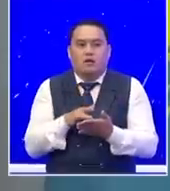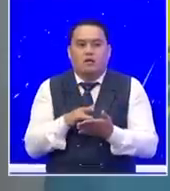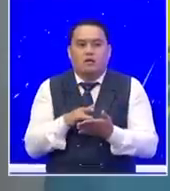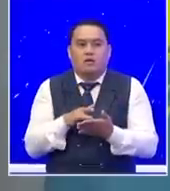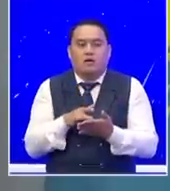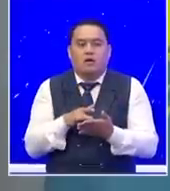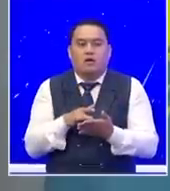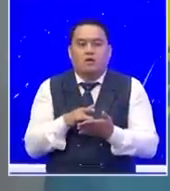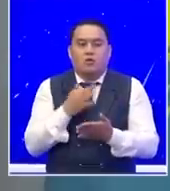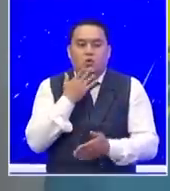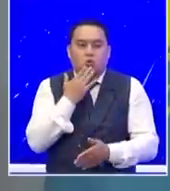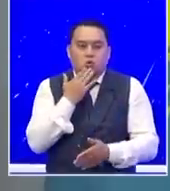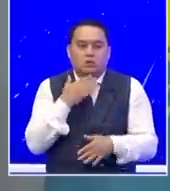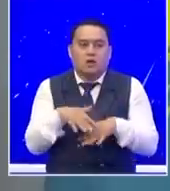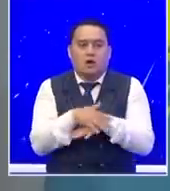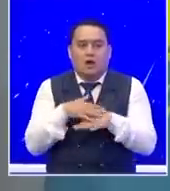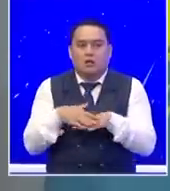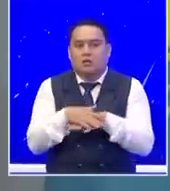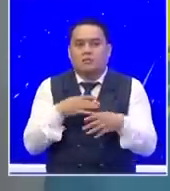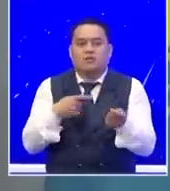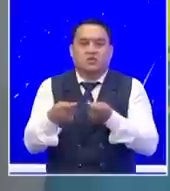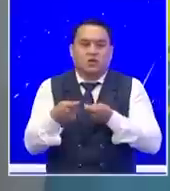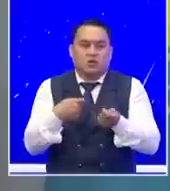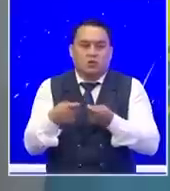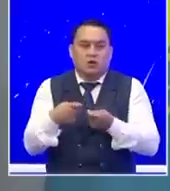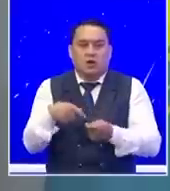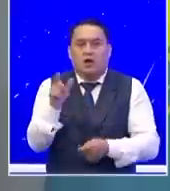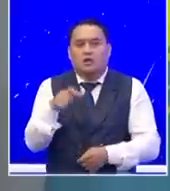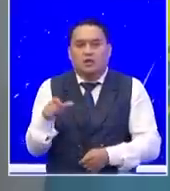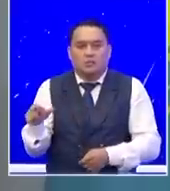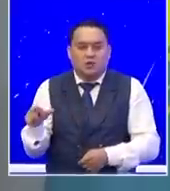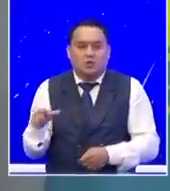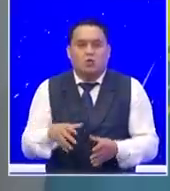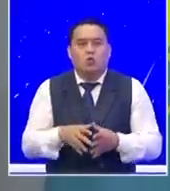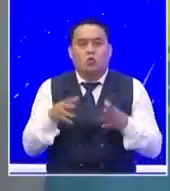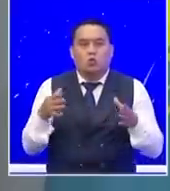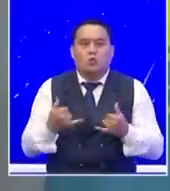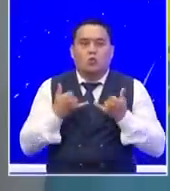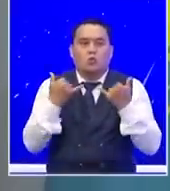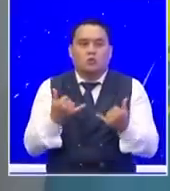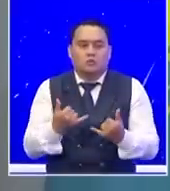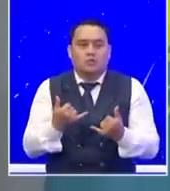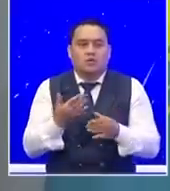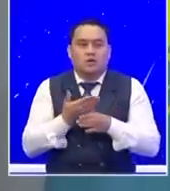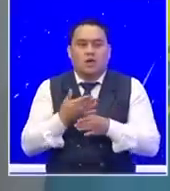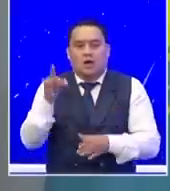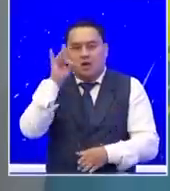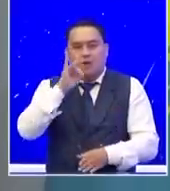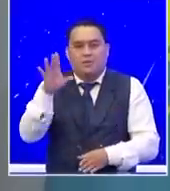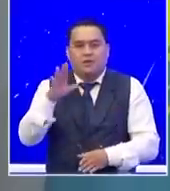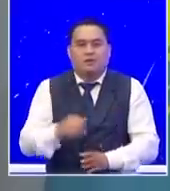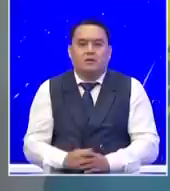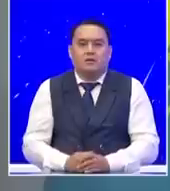ол негізгі ұлт, халықты басқару жөнінде. Содан кейін адамзатқа үлкен қоғам деп адамзатты бөледі, адамзат әлемінің